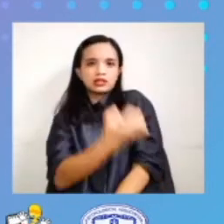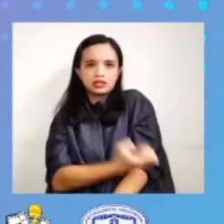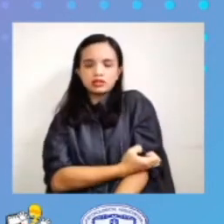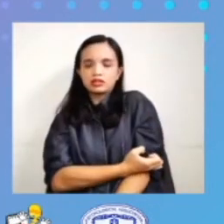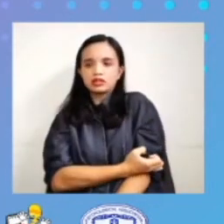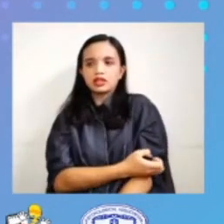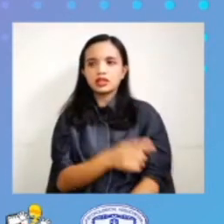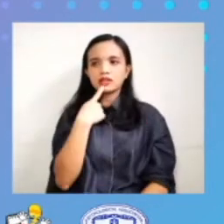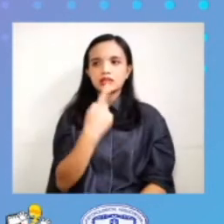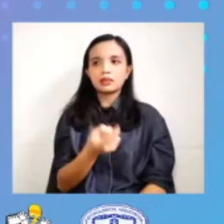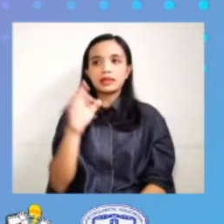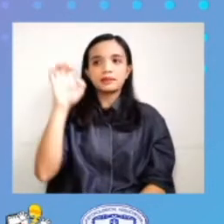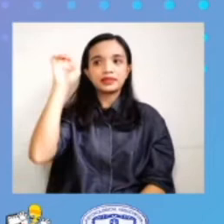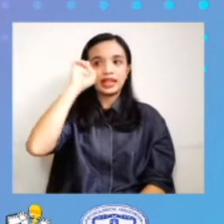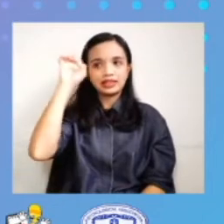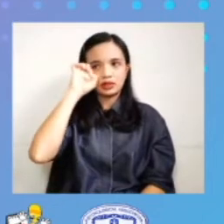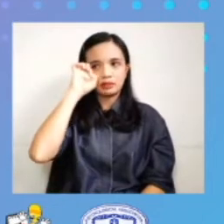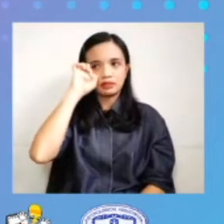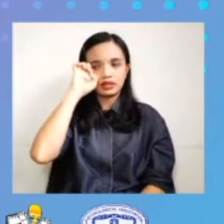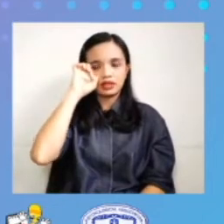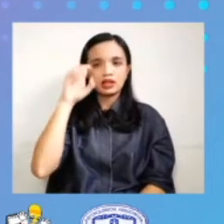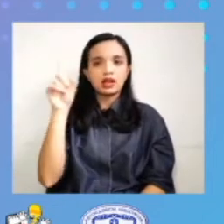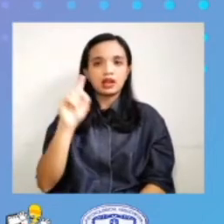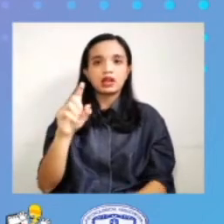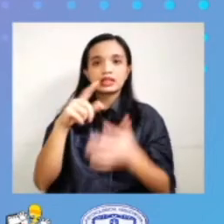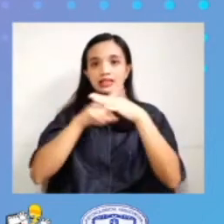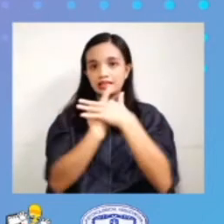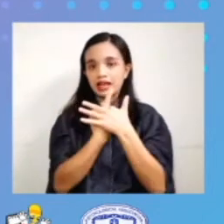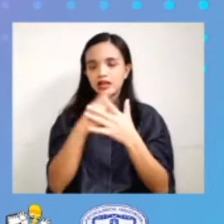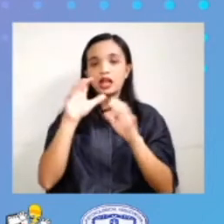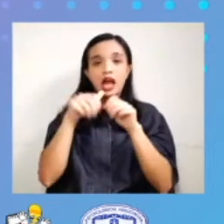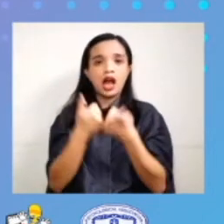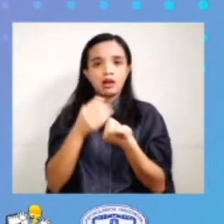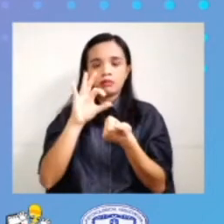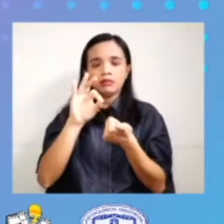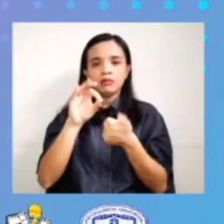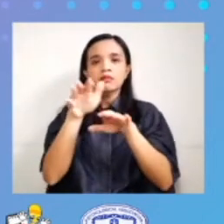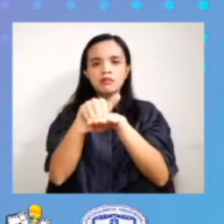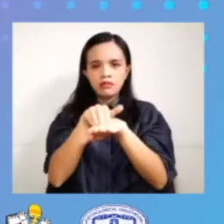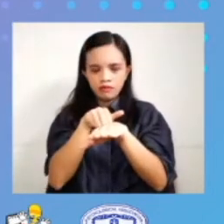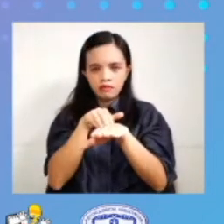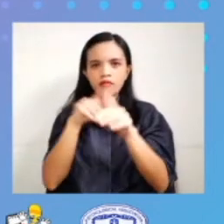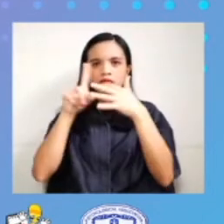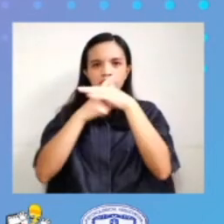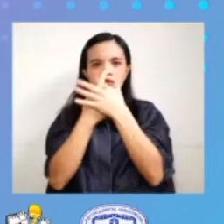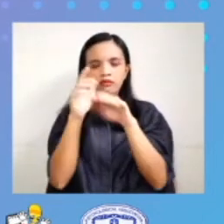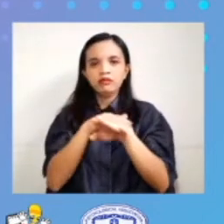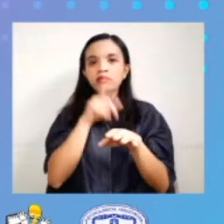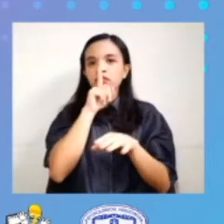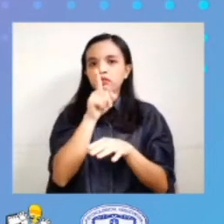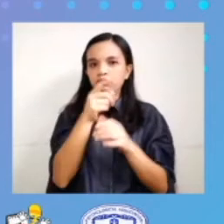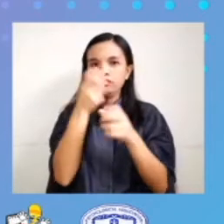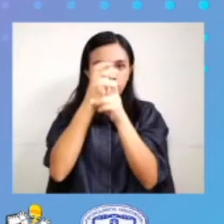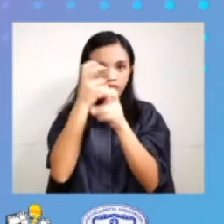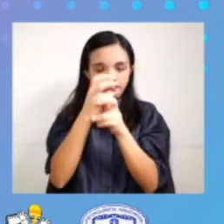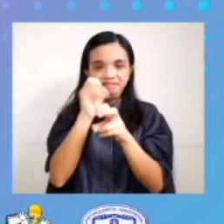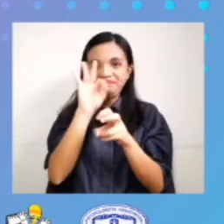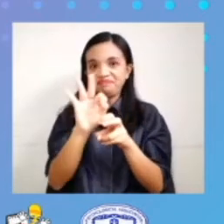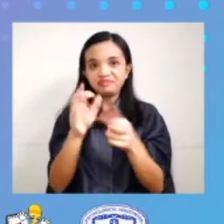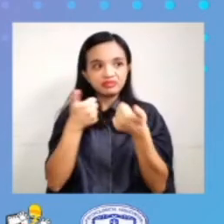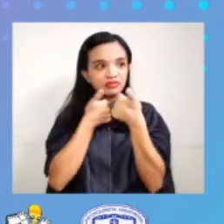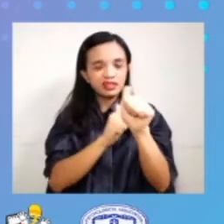long term, you are safe, you can continue making progress. Kasi masasabi ko po na if you keep doing them but then